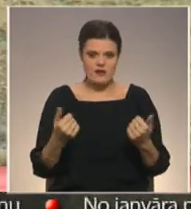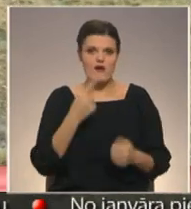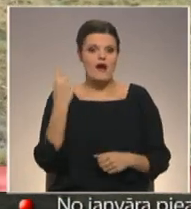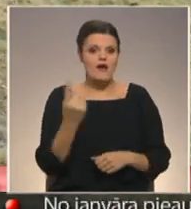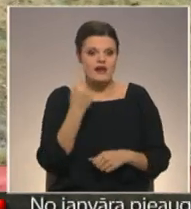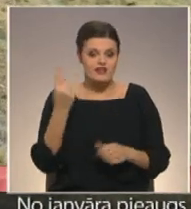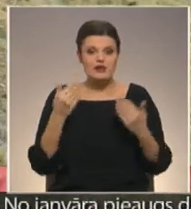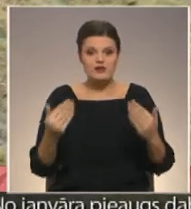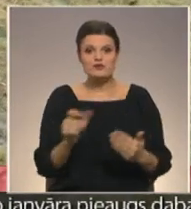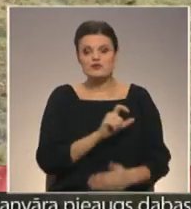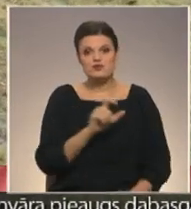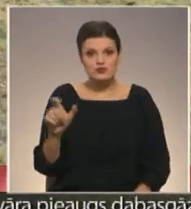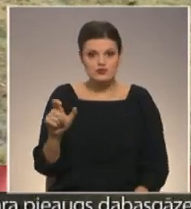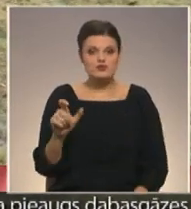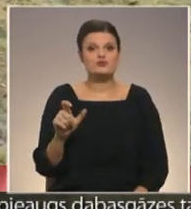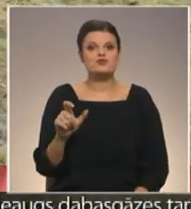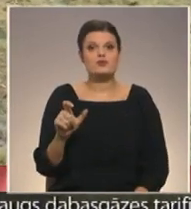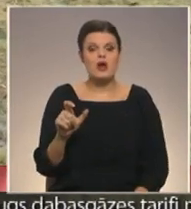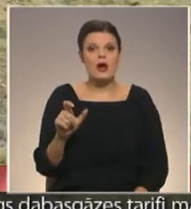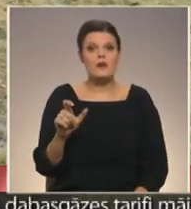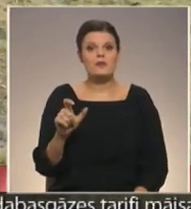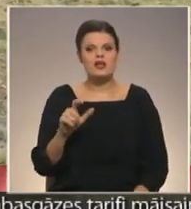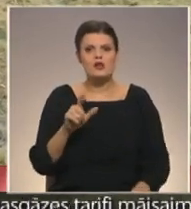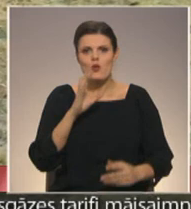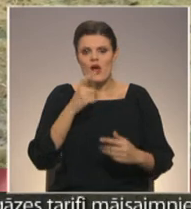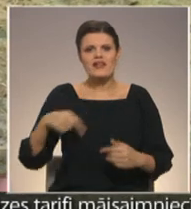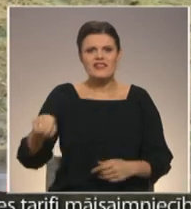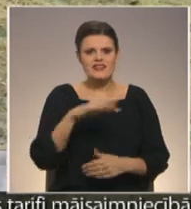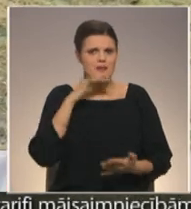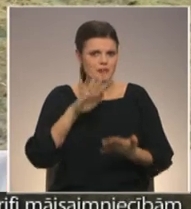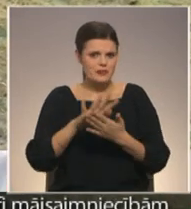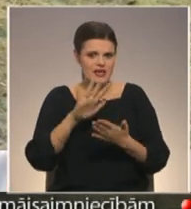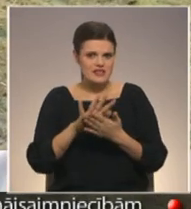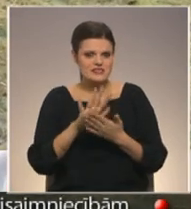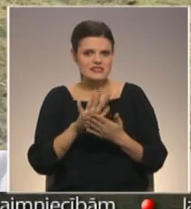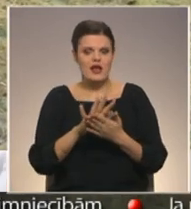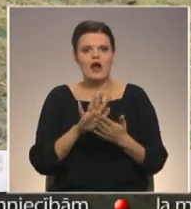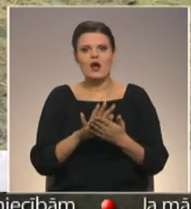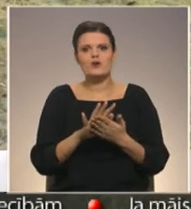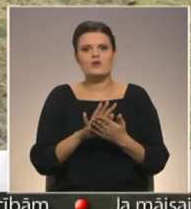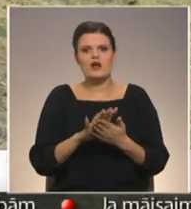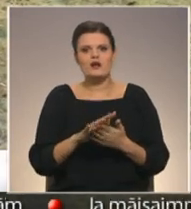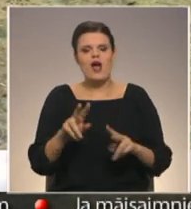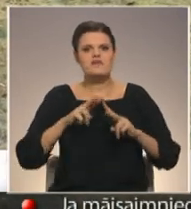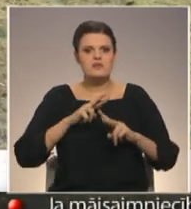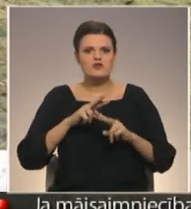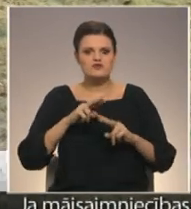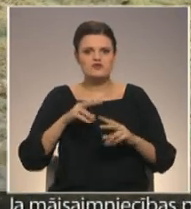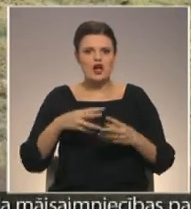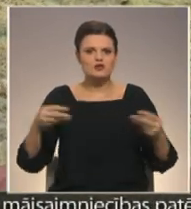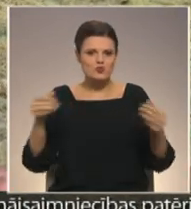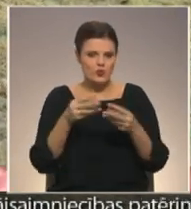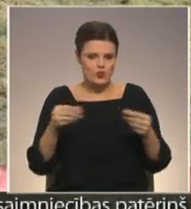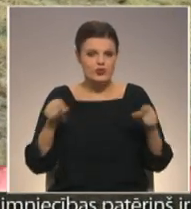Vienīgais šobrīd ir kāda no dīķiem ir piesārņotas šobrīd ar baktēriem, ar dūņām, tās saucās atmirušās dūņas. Mm-hmm. Un